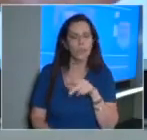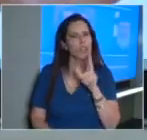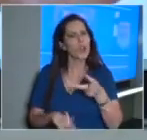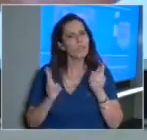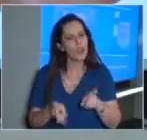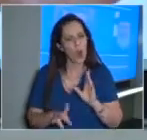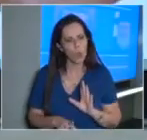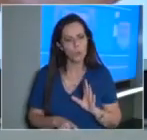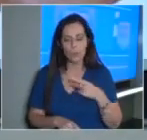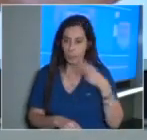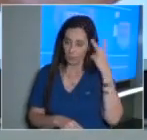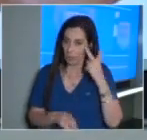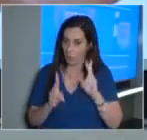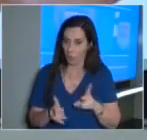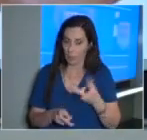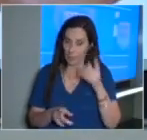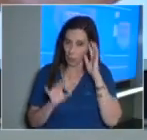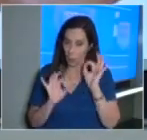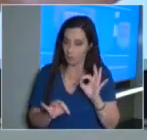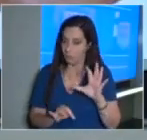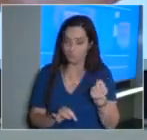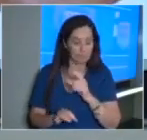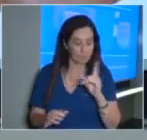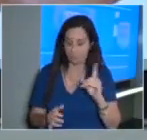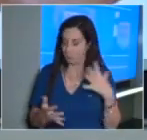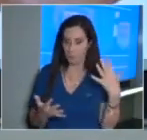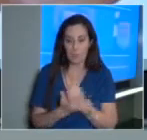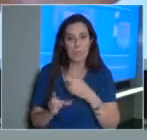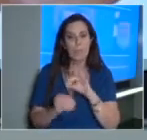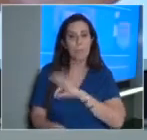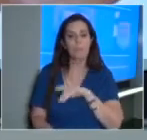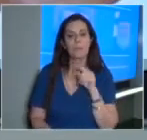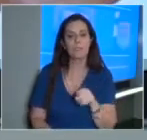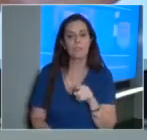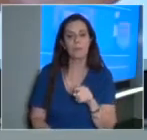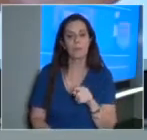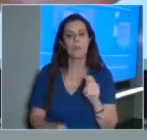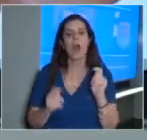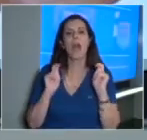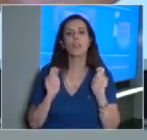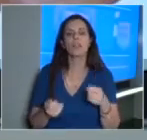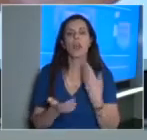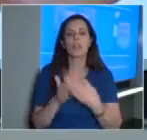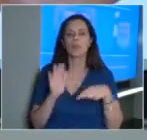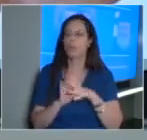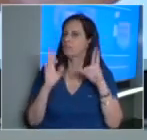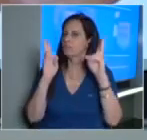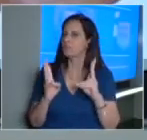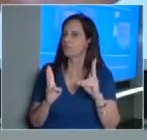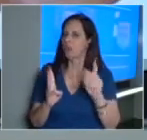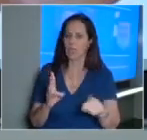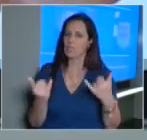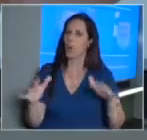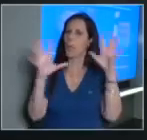האופציה שאנחנו מבינים שהיא האופציה הריאלית מבחינתם במידה והם לא מבשילים עם ליברמן, וזה הגשת הצעת חוק לפיזור הכנסת